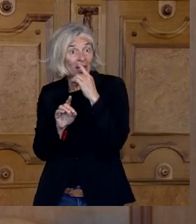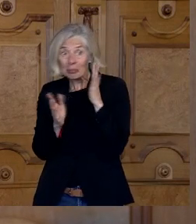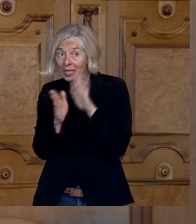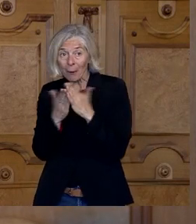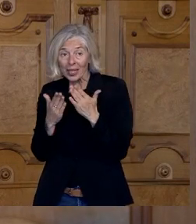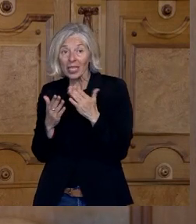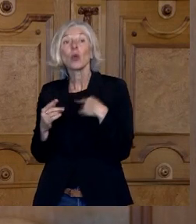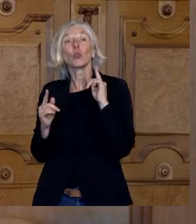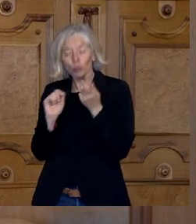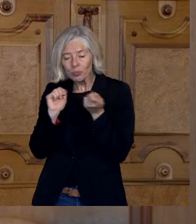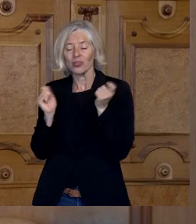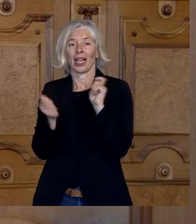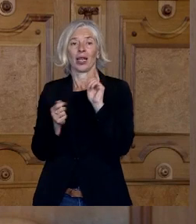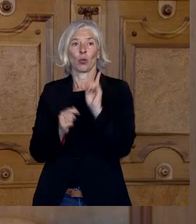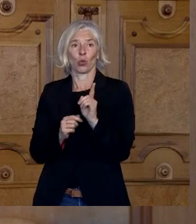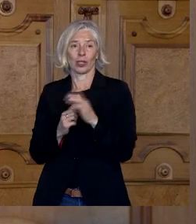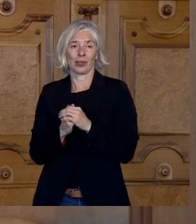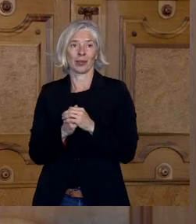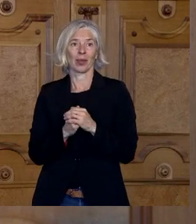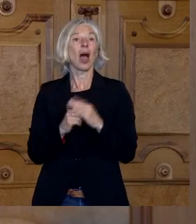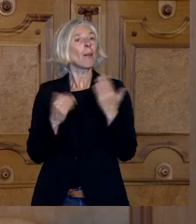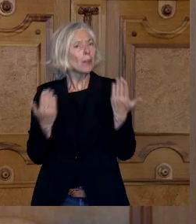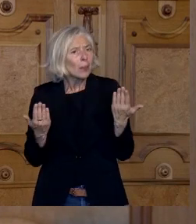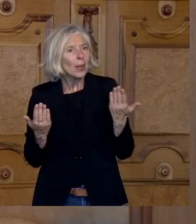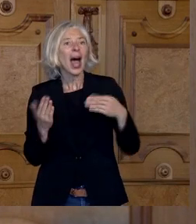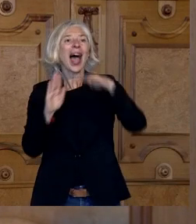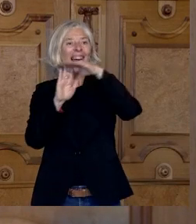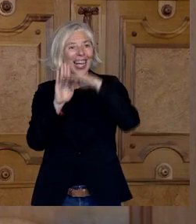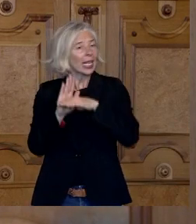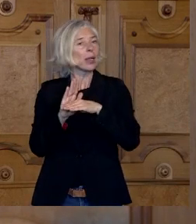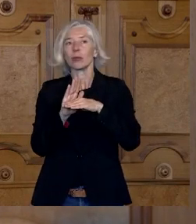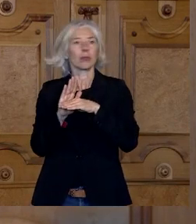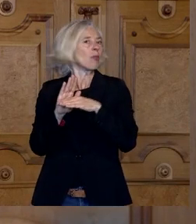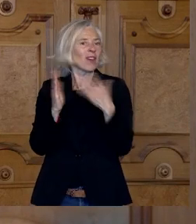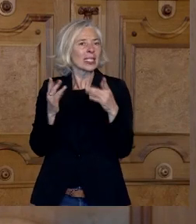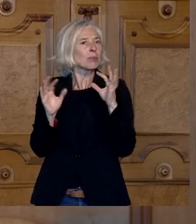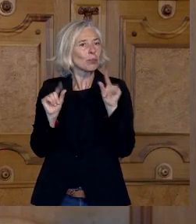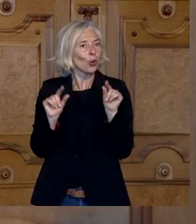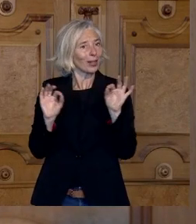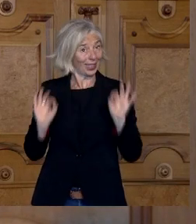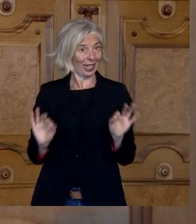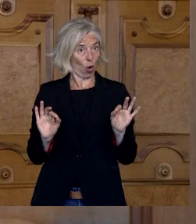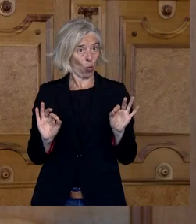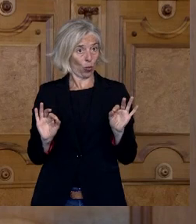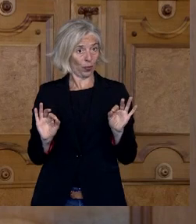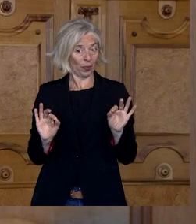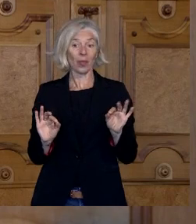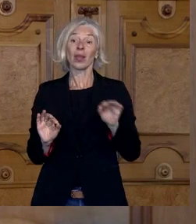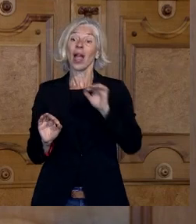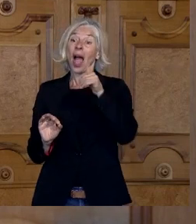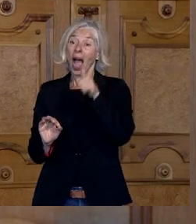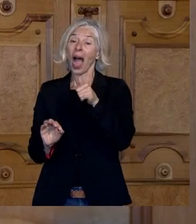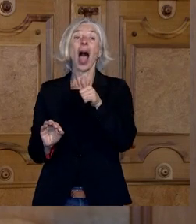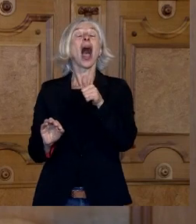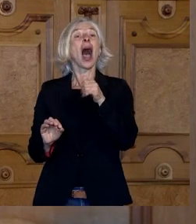Es sieht nun Folgendes vor: Die Schutz- und Hygienevorlagen, eine Kontaktperson pro Tag kann einen Besuch